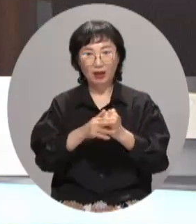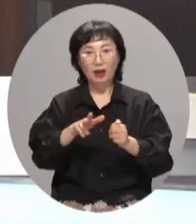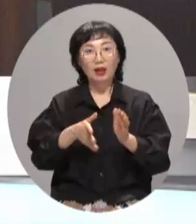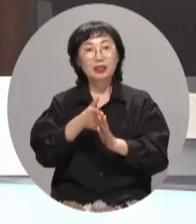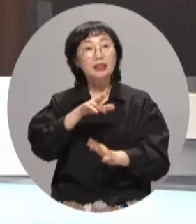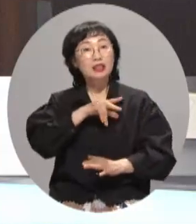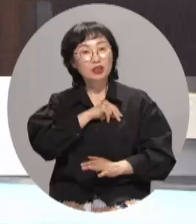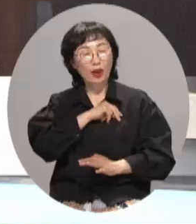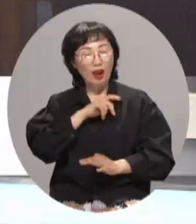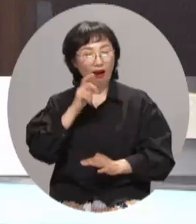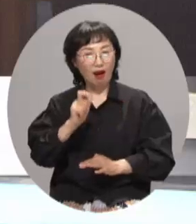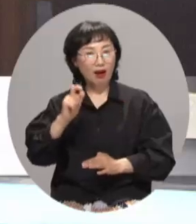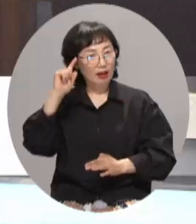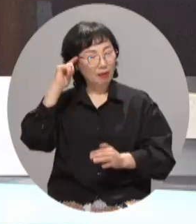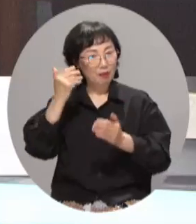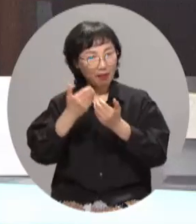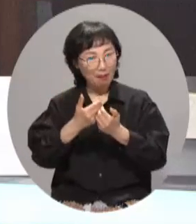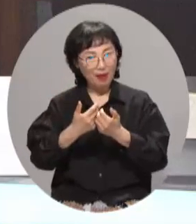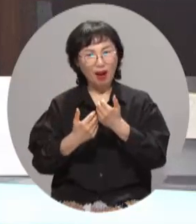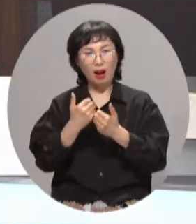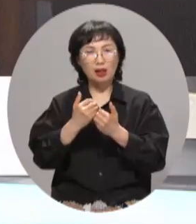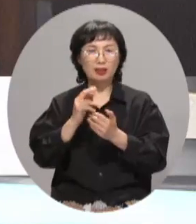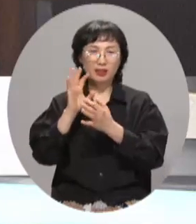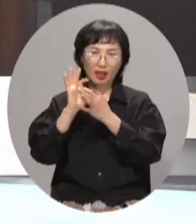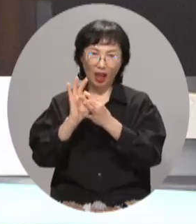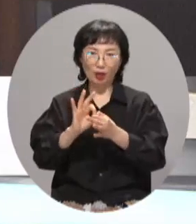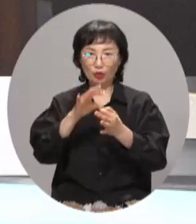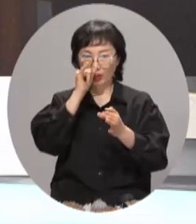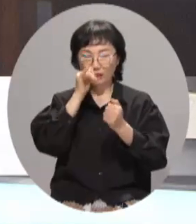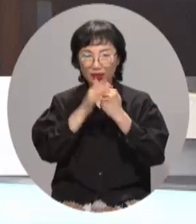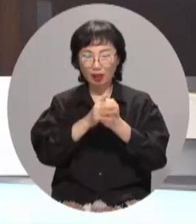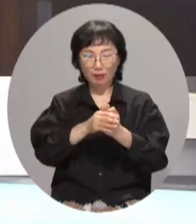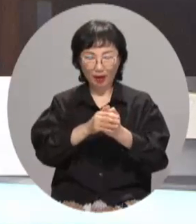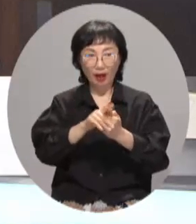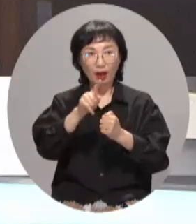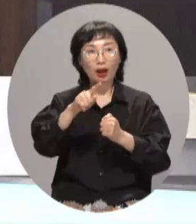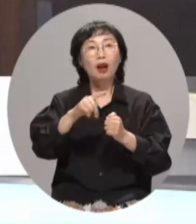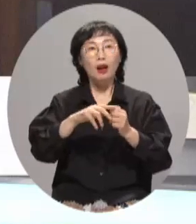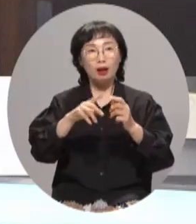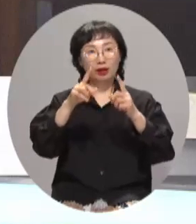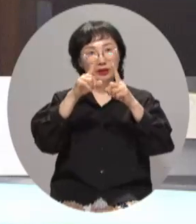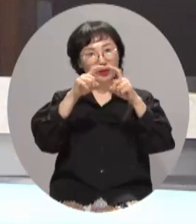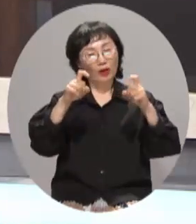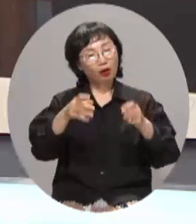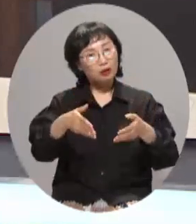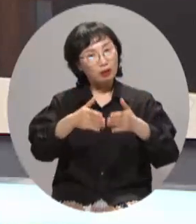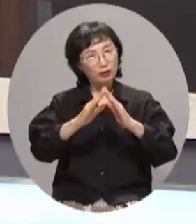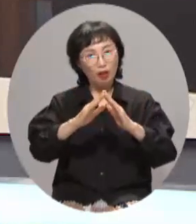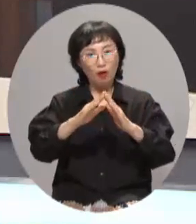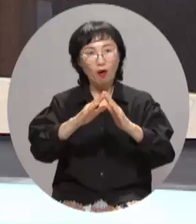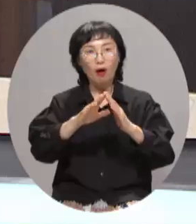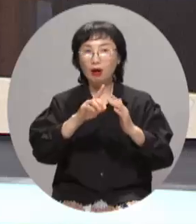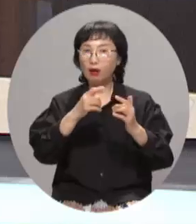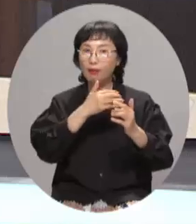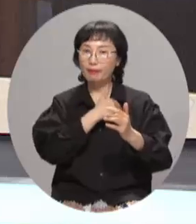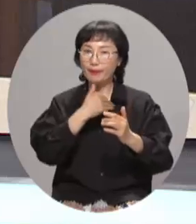강하게 반발하는 등 갈등은 여전해 성사 여부를 장담할 수 없는 상황입니다. 강동혁